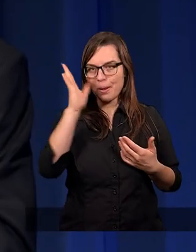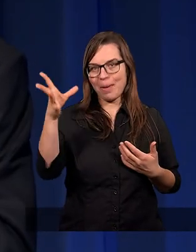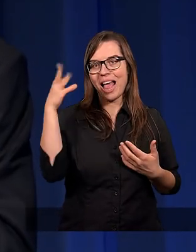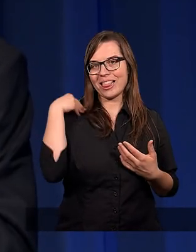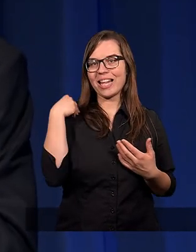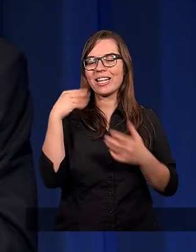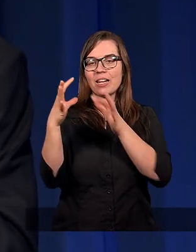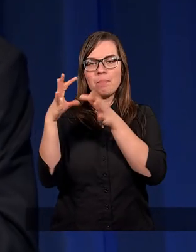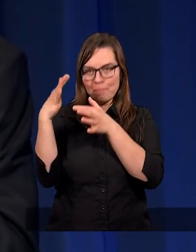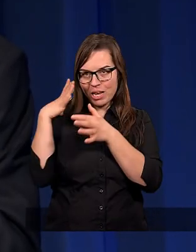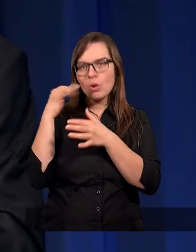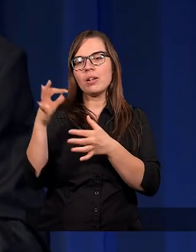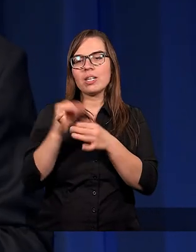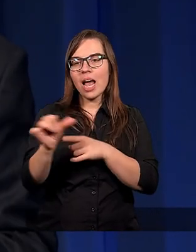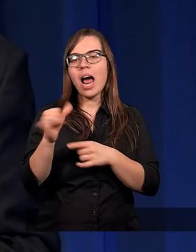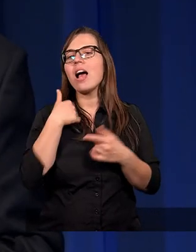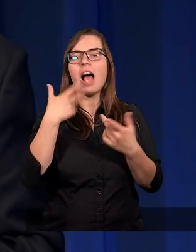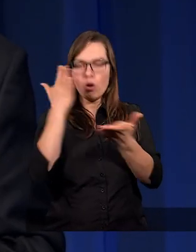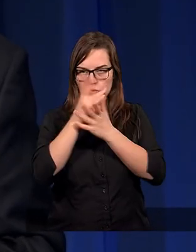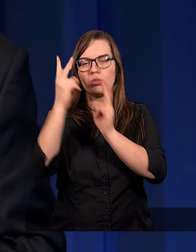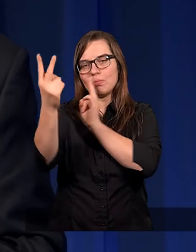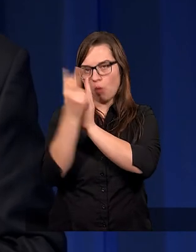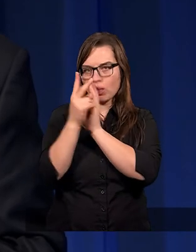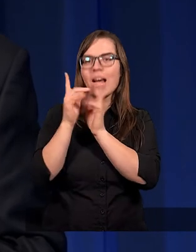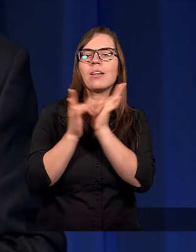Nim. Ja już się z Nim spotkałem.